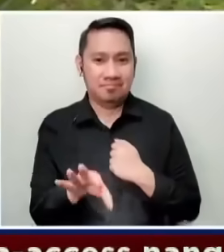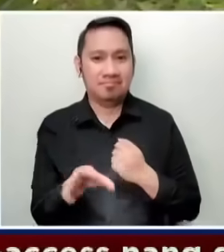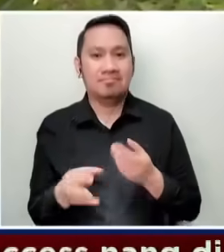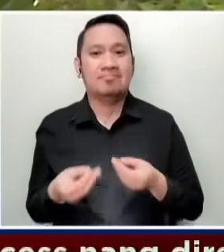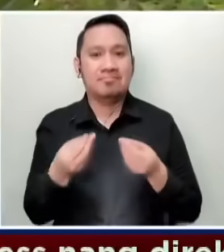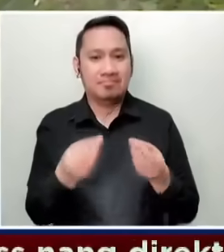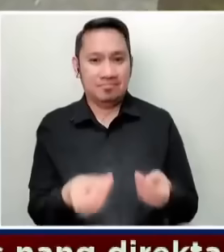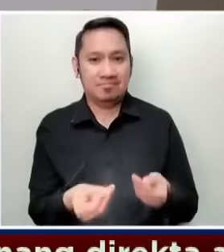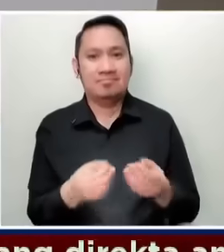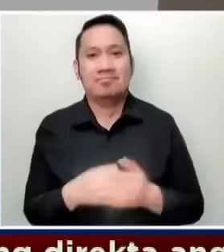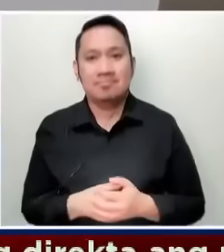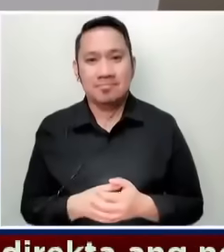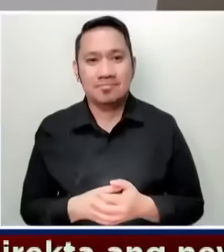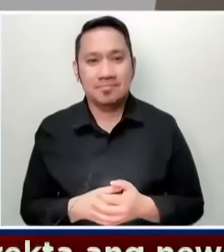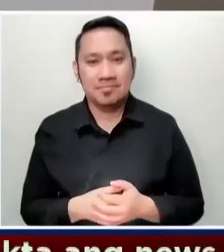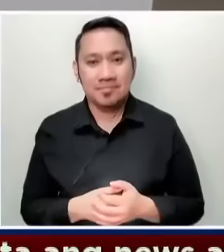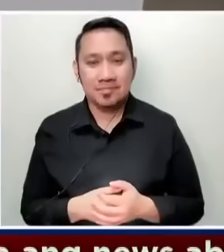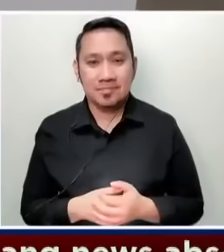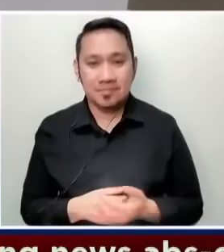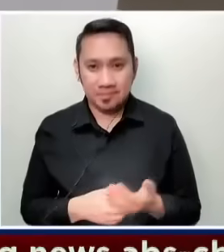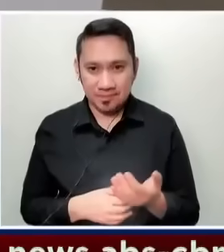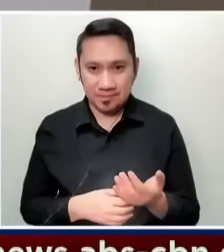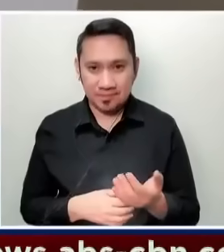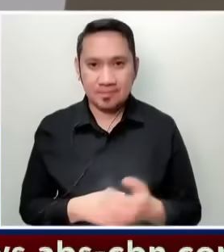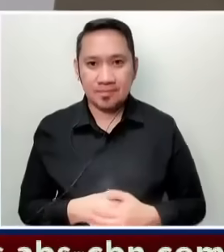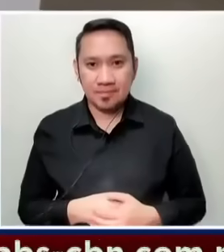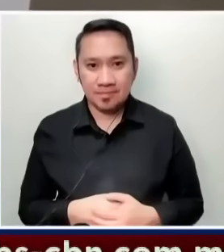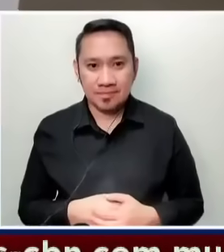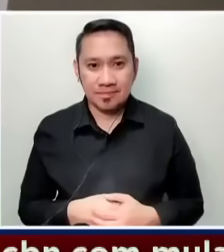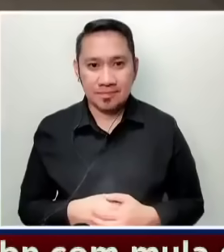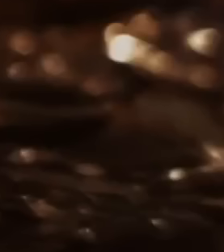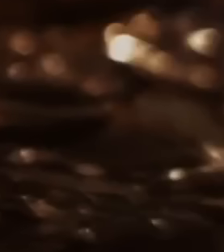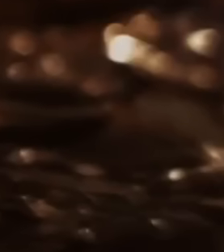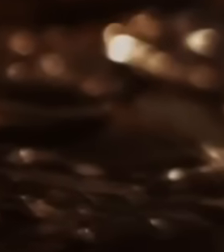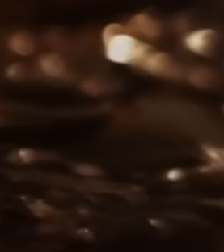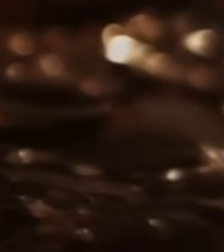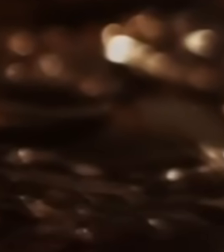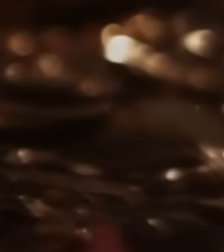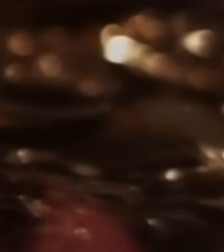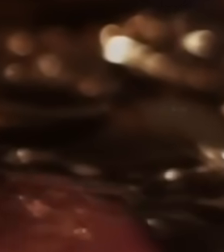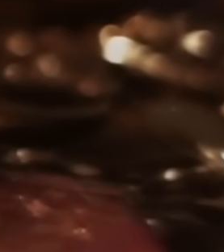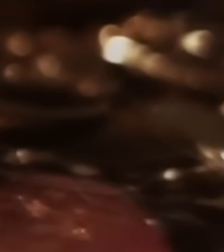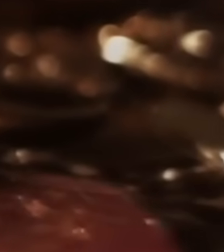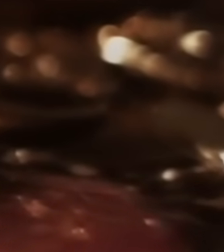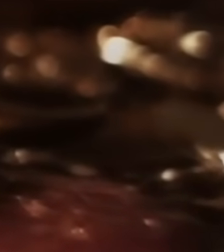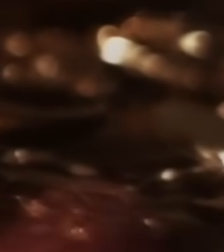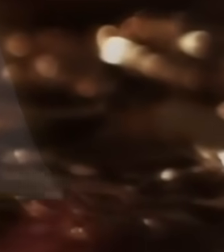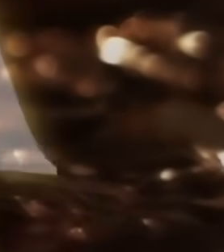sa industriya. Ana Cerezo, ABS-CBN News.